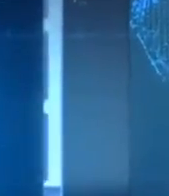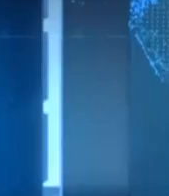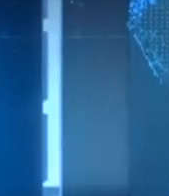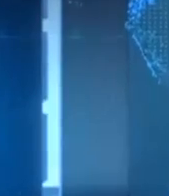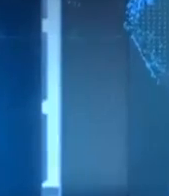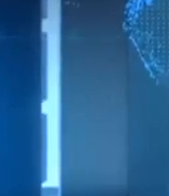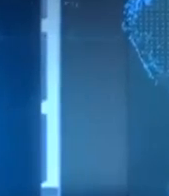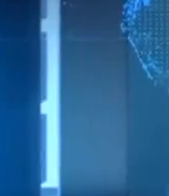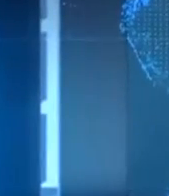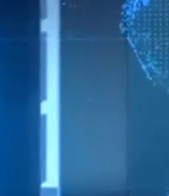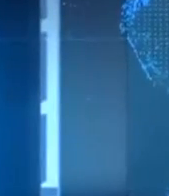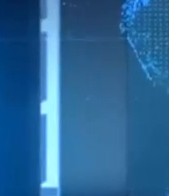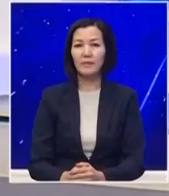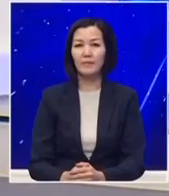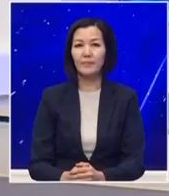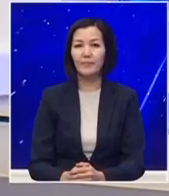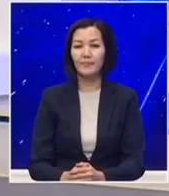ауданынан.